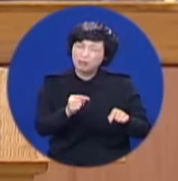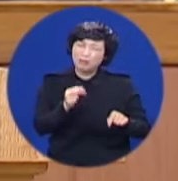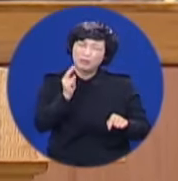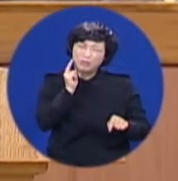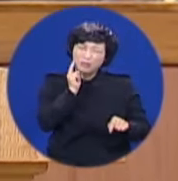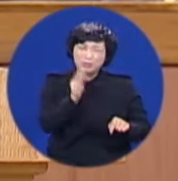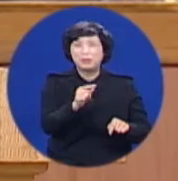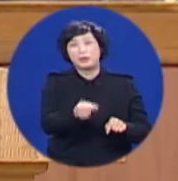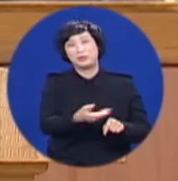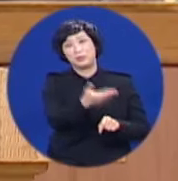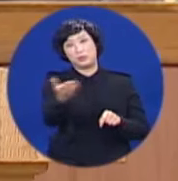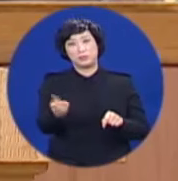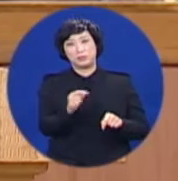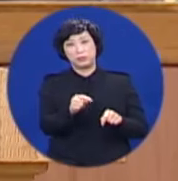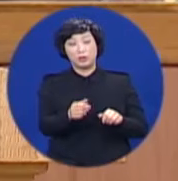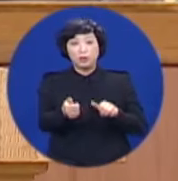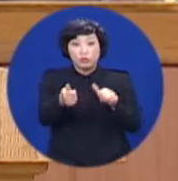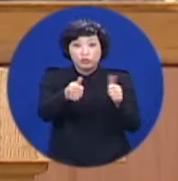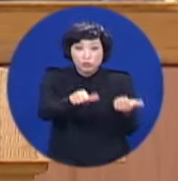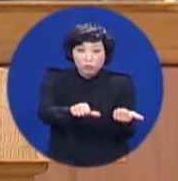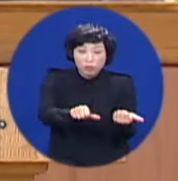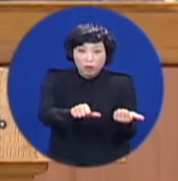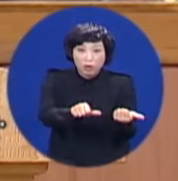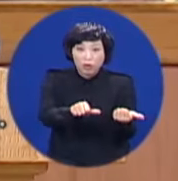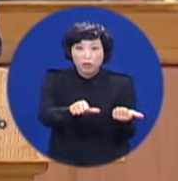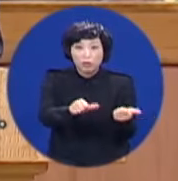심각하냐, 죽어서